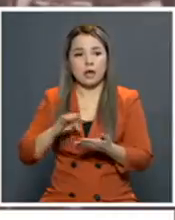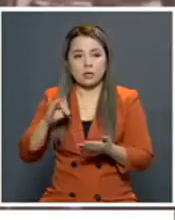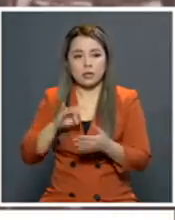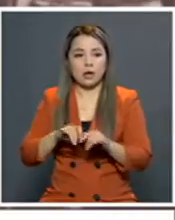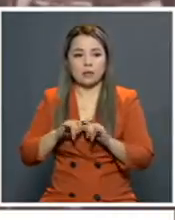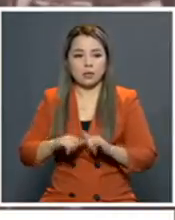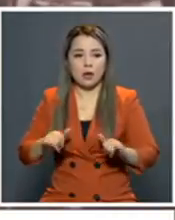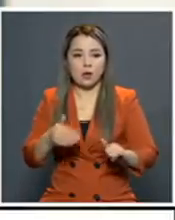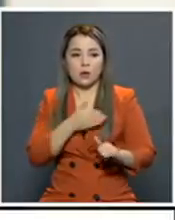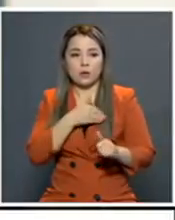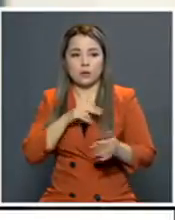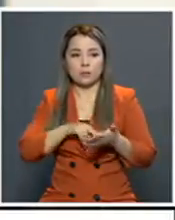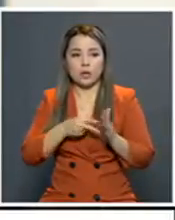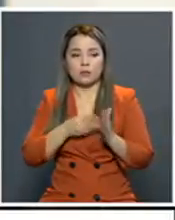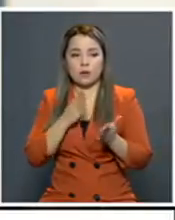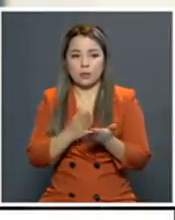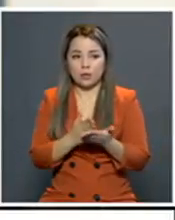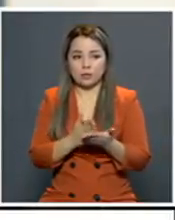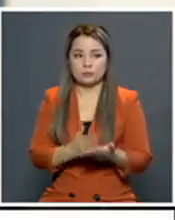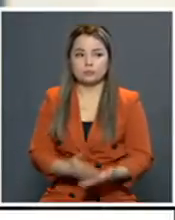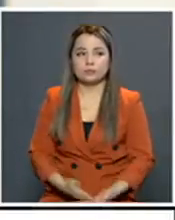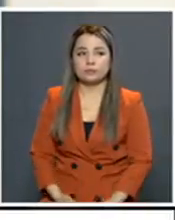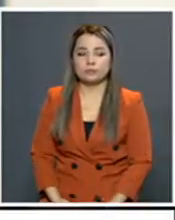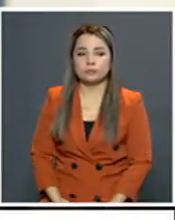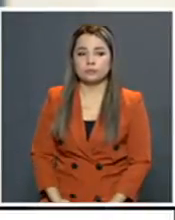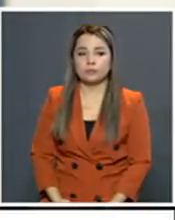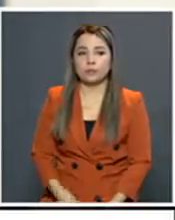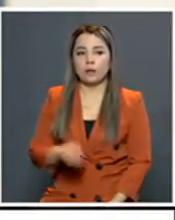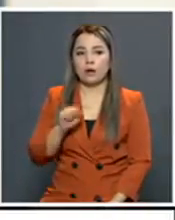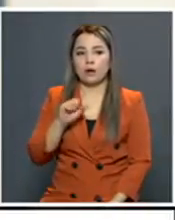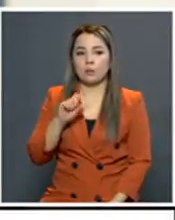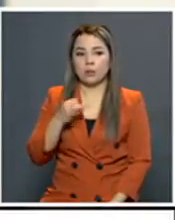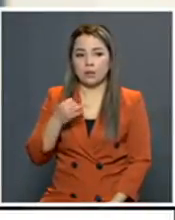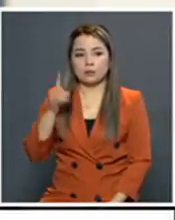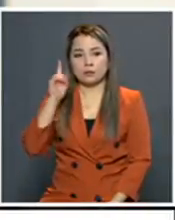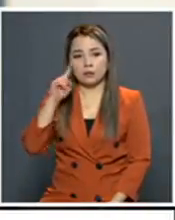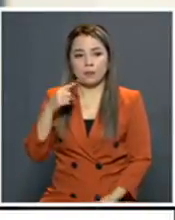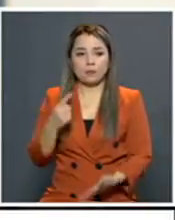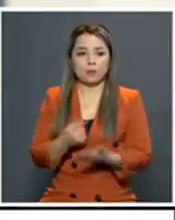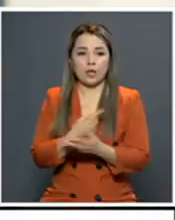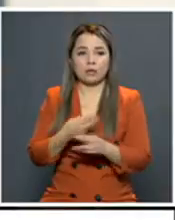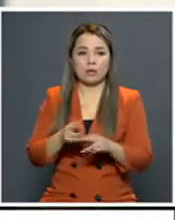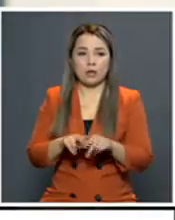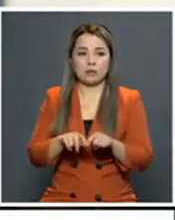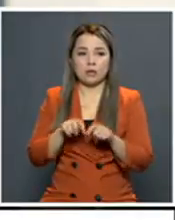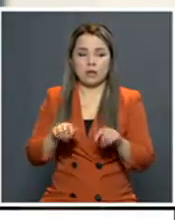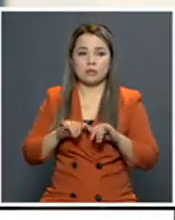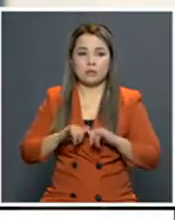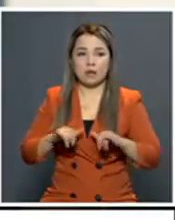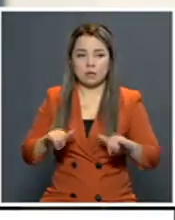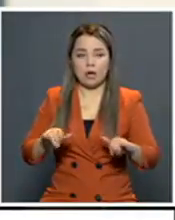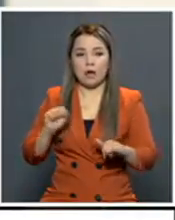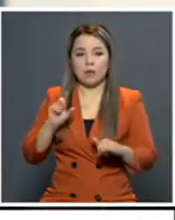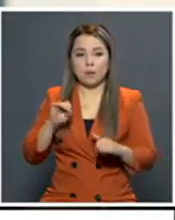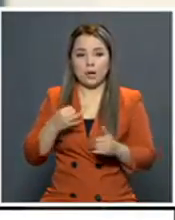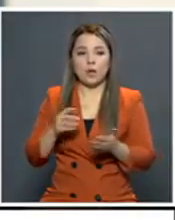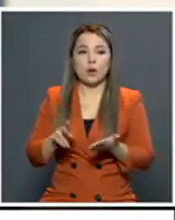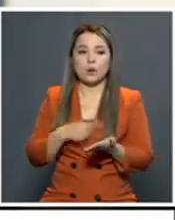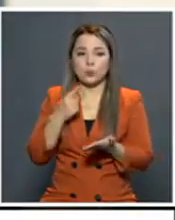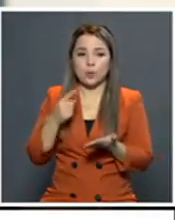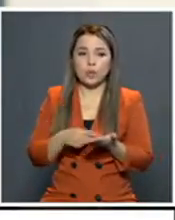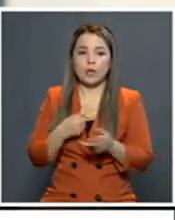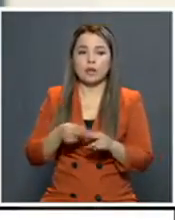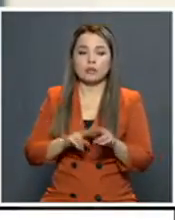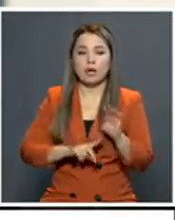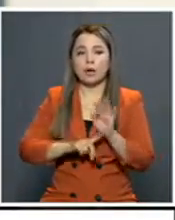ұстанды. Қанында жаңағы Абай тануға деген алғашқы қадамдары болса, Абай журналында